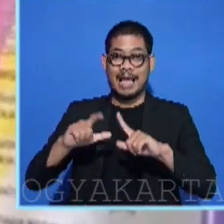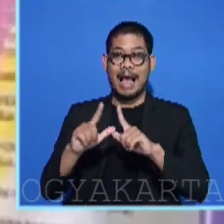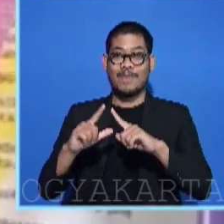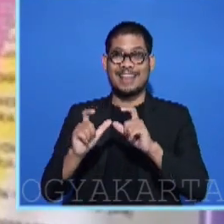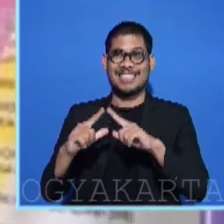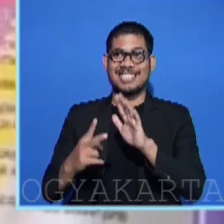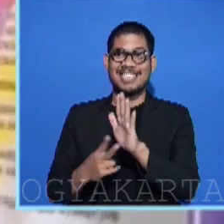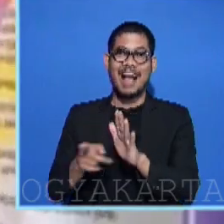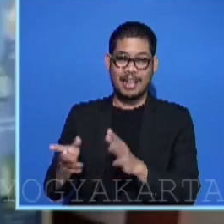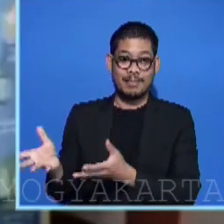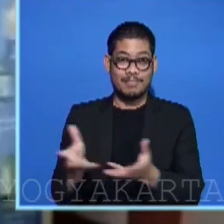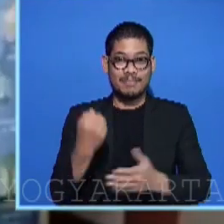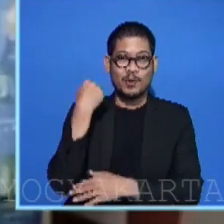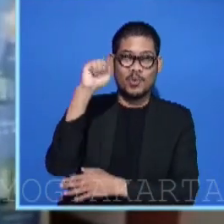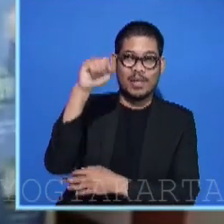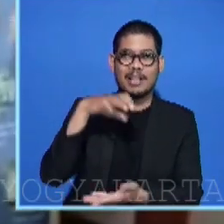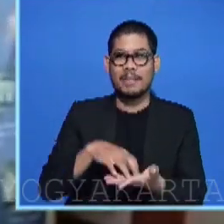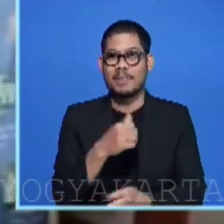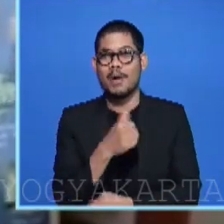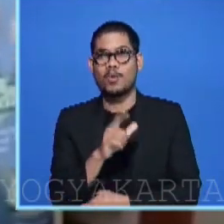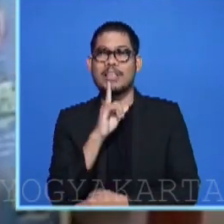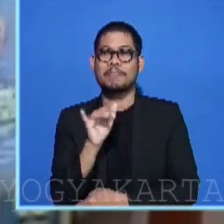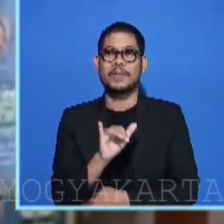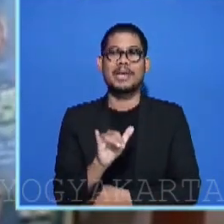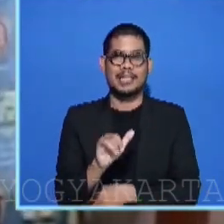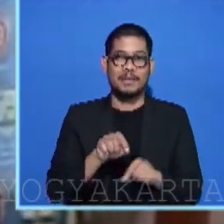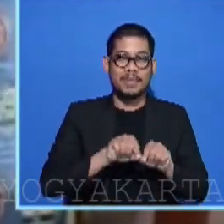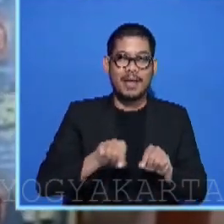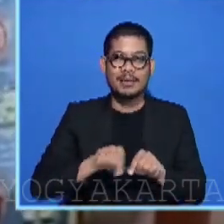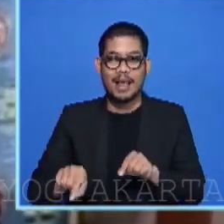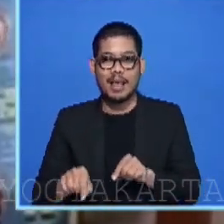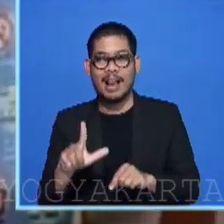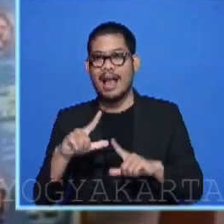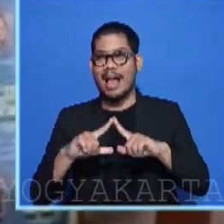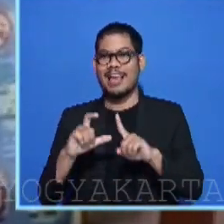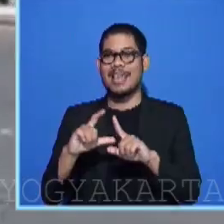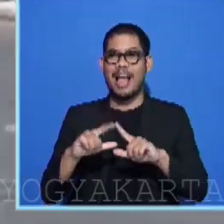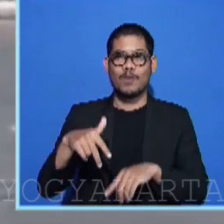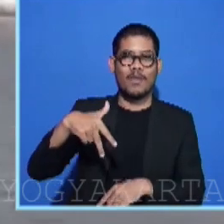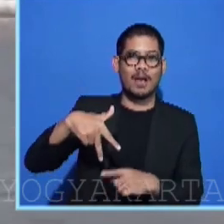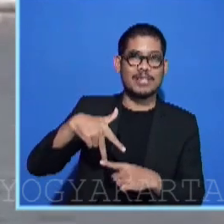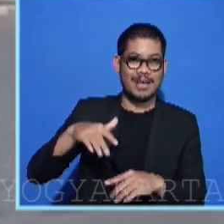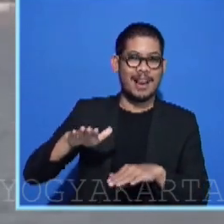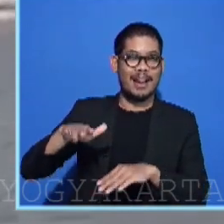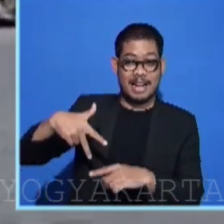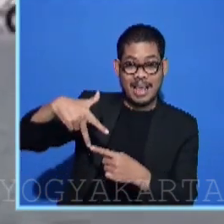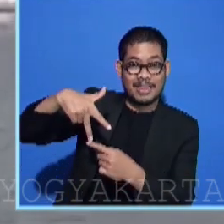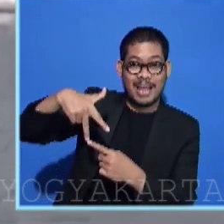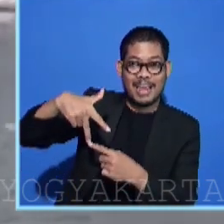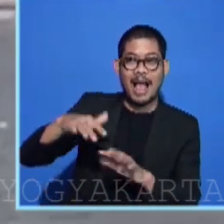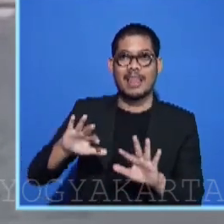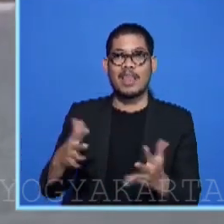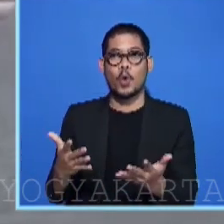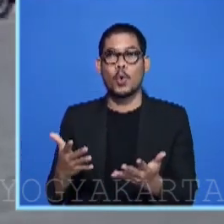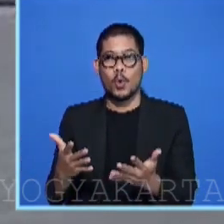sukses di daerah Rantau seperti menjadi petani lada sukses di mahalona Sulawesi Selatan kemudian menjadi petani padi